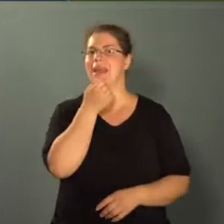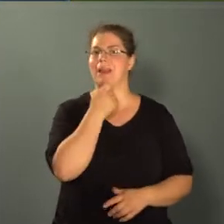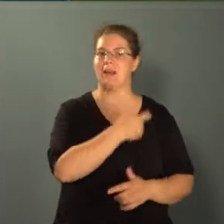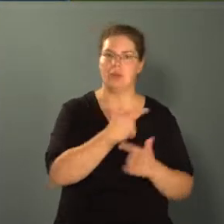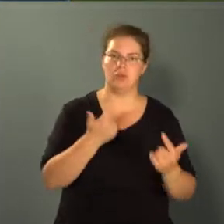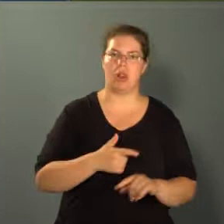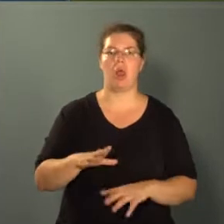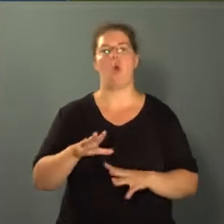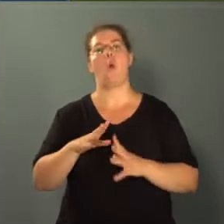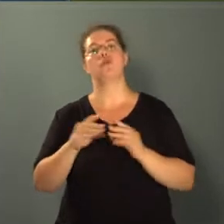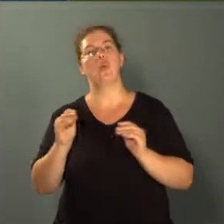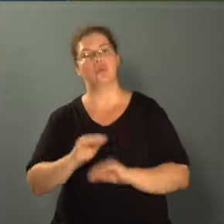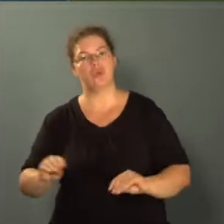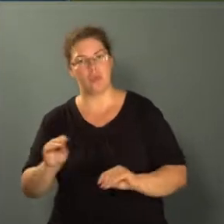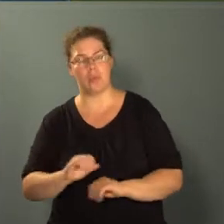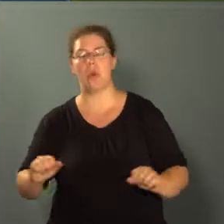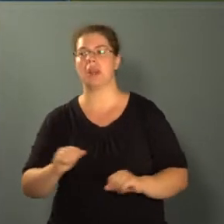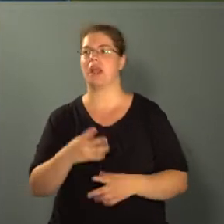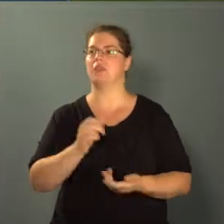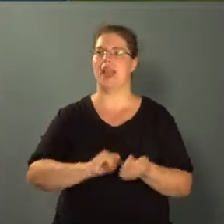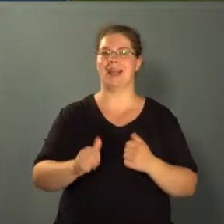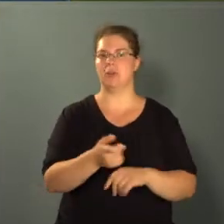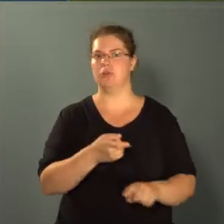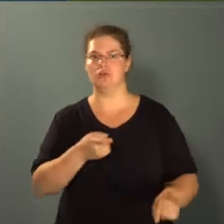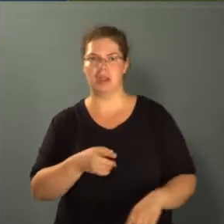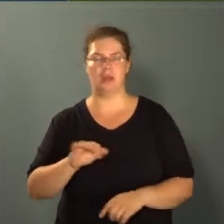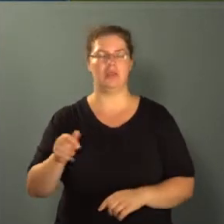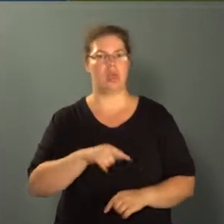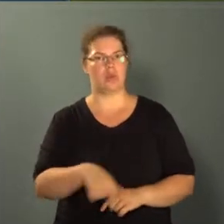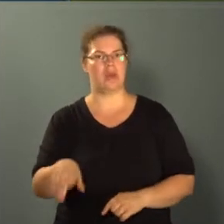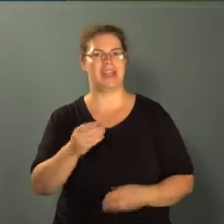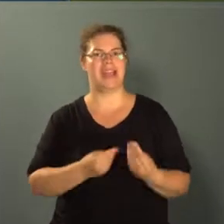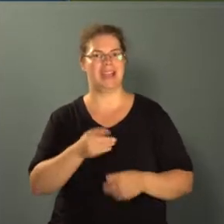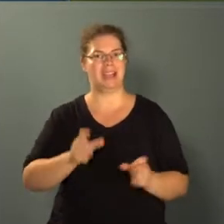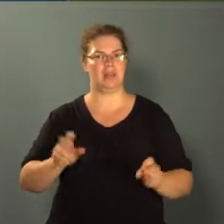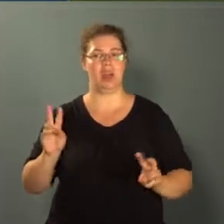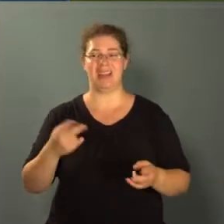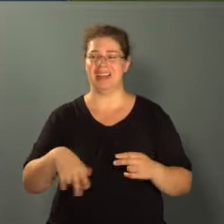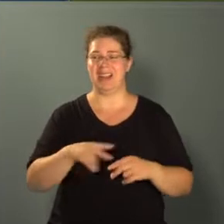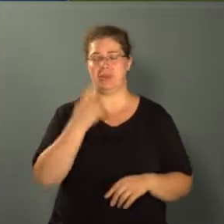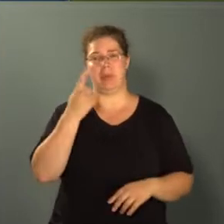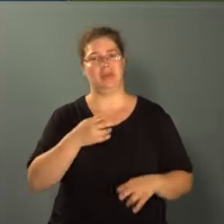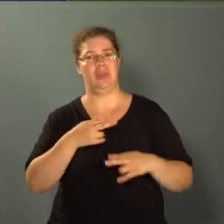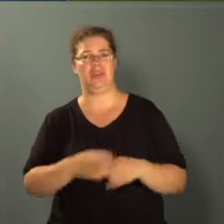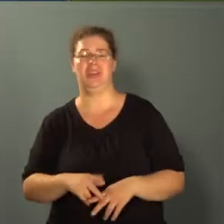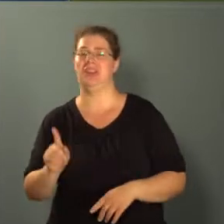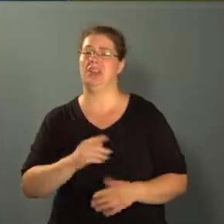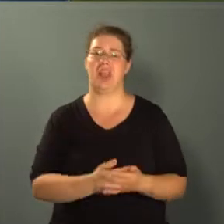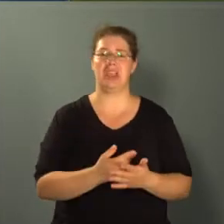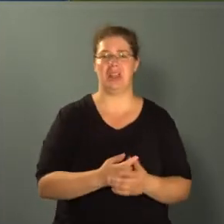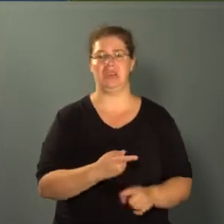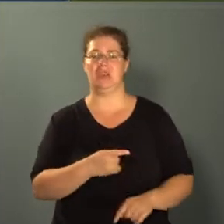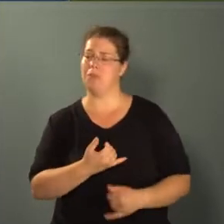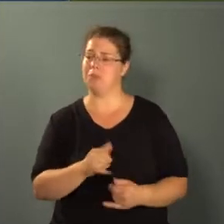táplálkozási tanácsadó, gyógytornász folyamatosan, hogy elkerüljük a sérülteket, és azokat a játékosokat, akik a legtöbbet tudnak segíteni, ne legyenek sérültek,